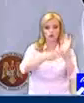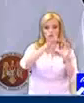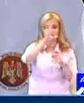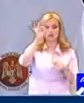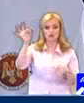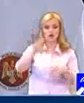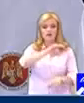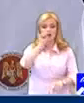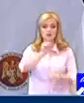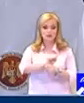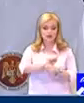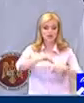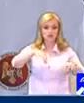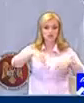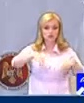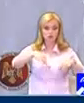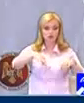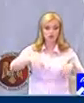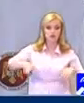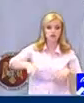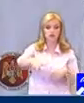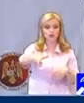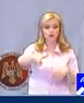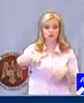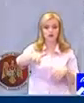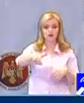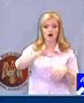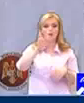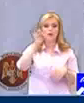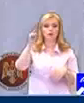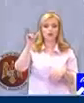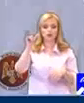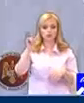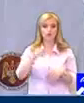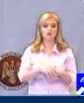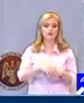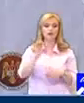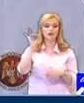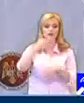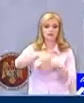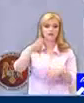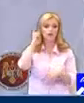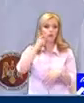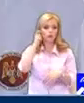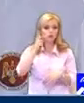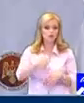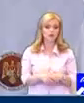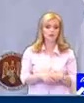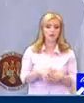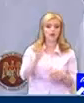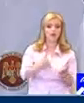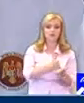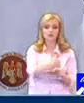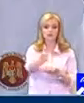sistată circulația transportului în perimetrul străzilor Mitropolit Bănulescu Bădoni și Alexandru Pușkin, fiind